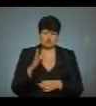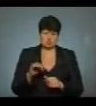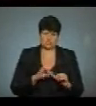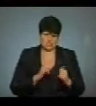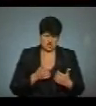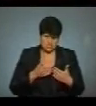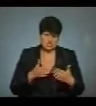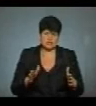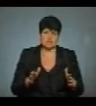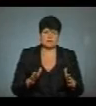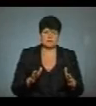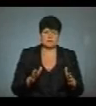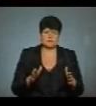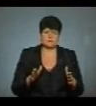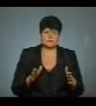щирими, відвертими,